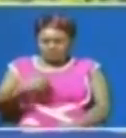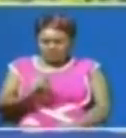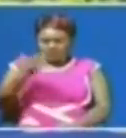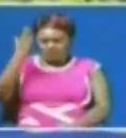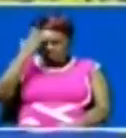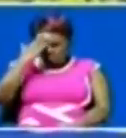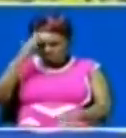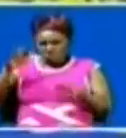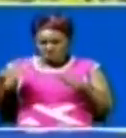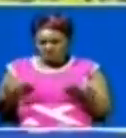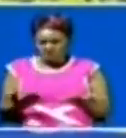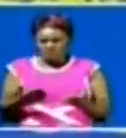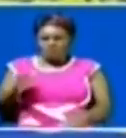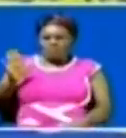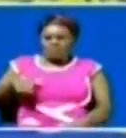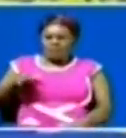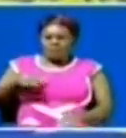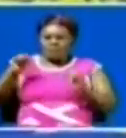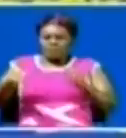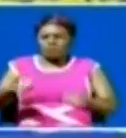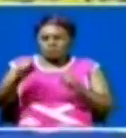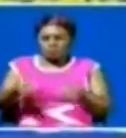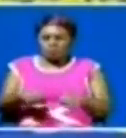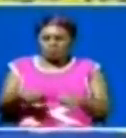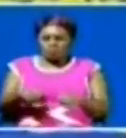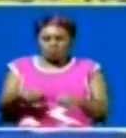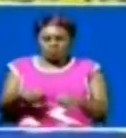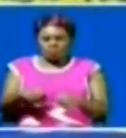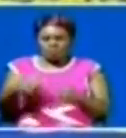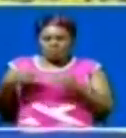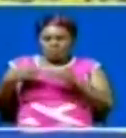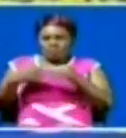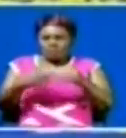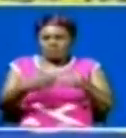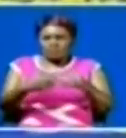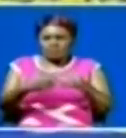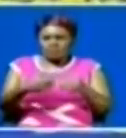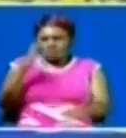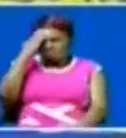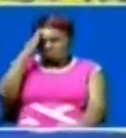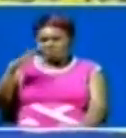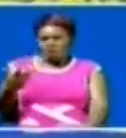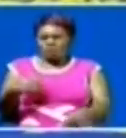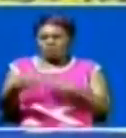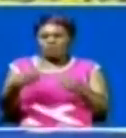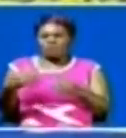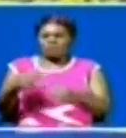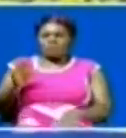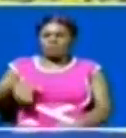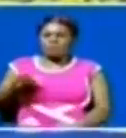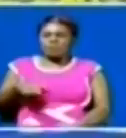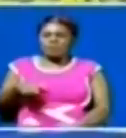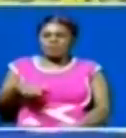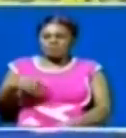kujua kwamba mama naweza naweza kuongoza, tulijua kutoka maendeleo ya wanawake.